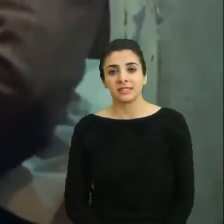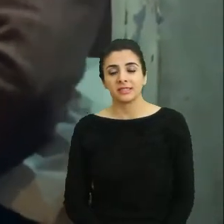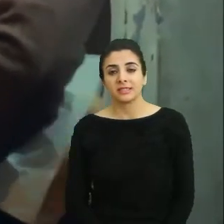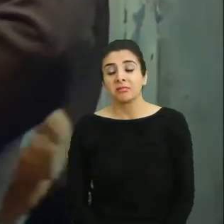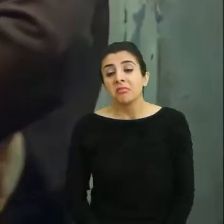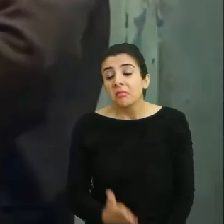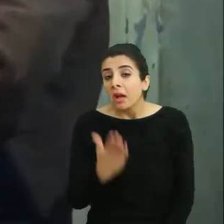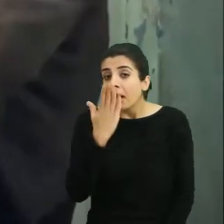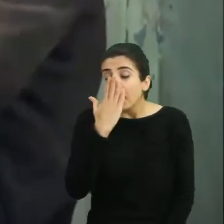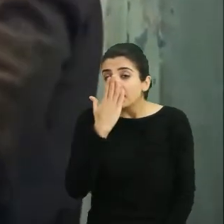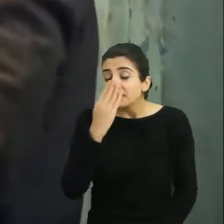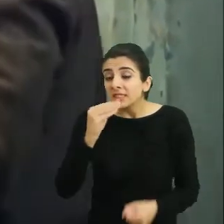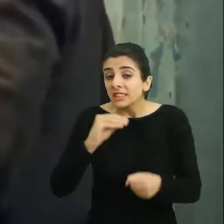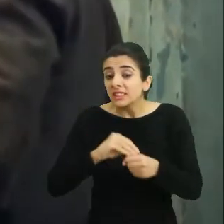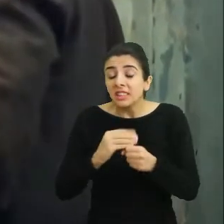çantasında.